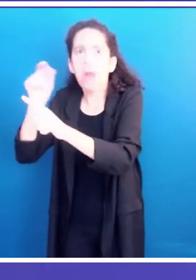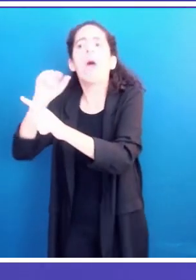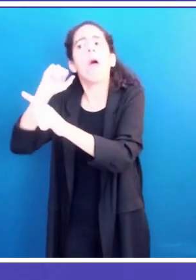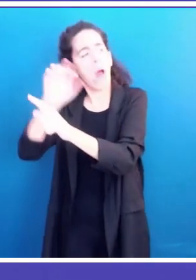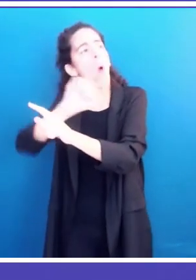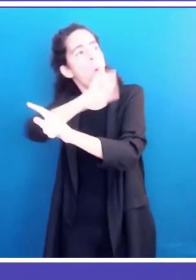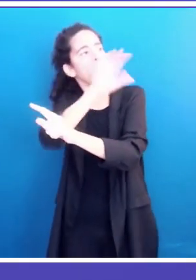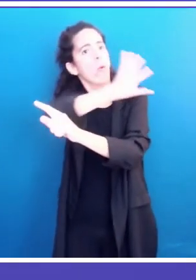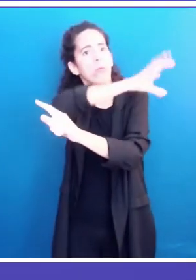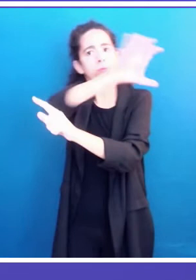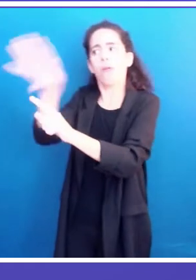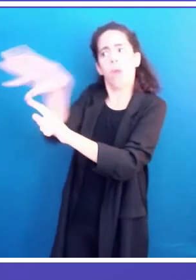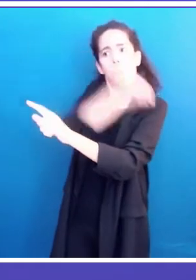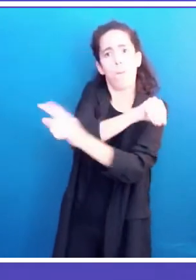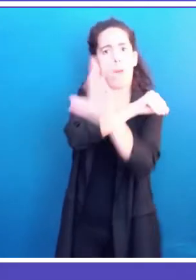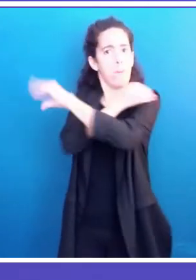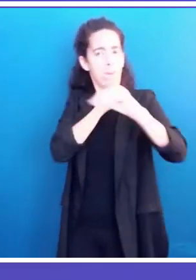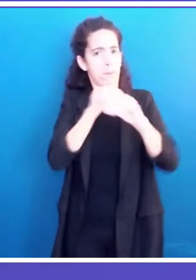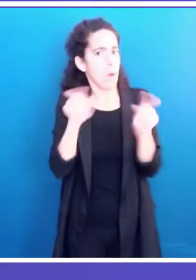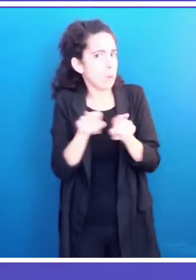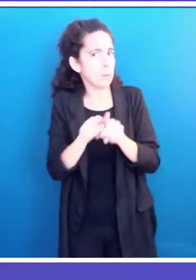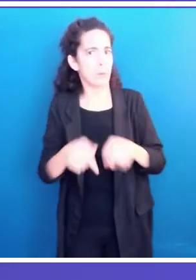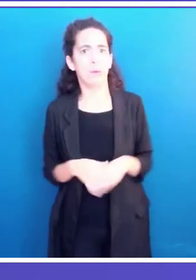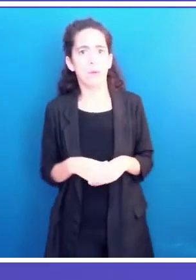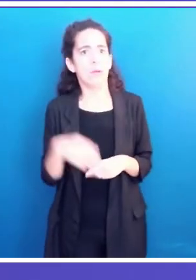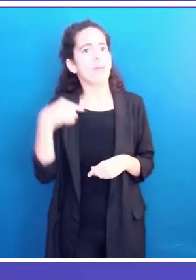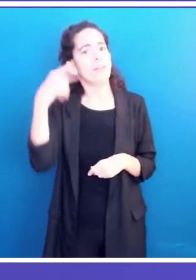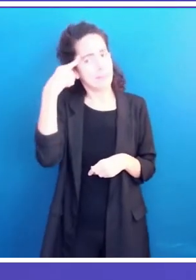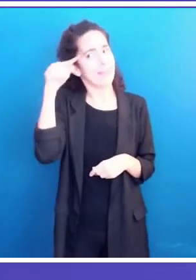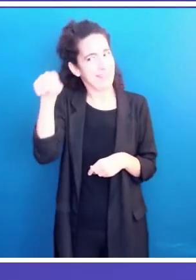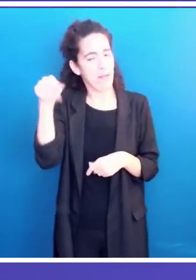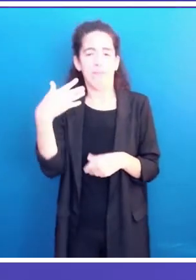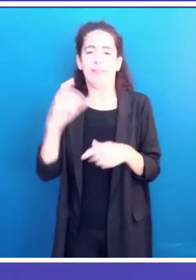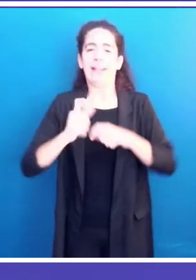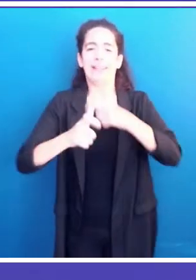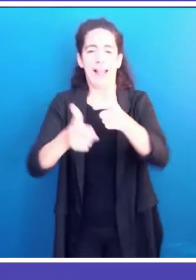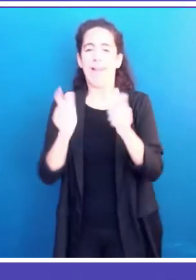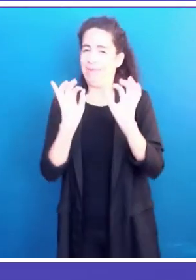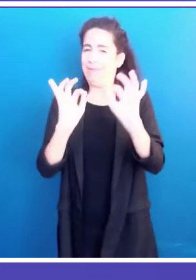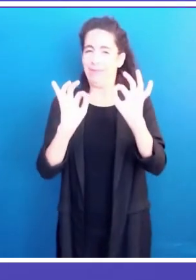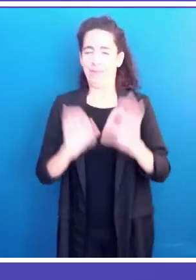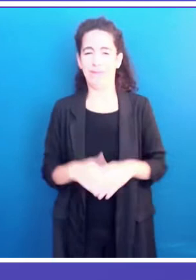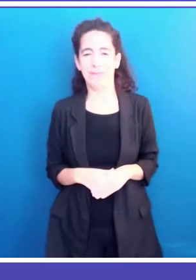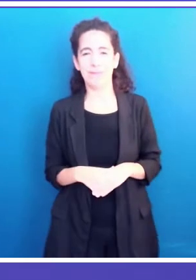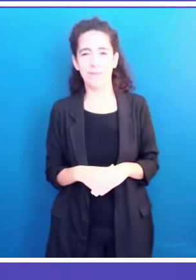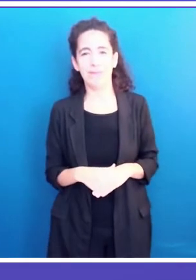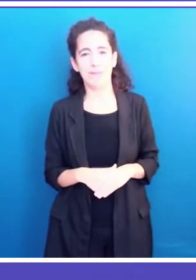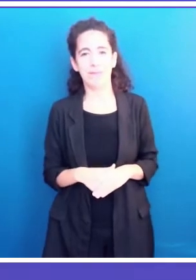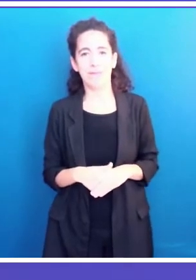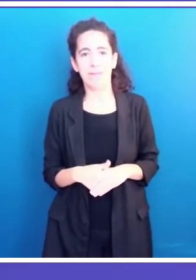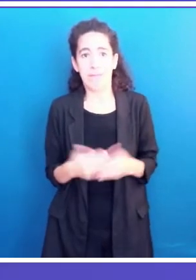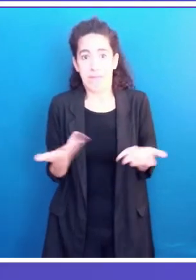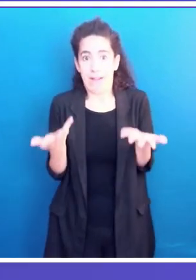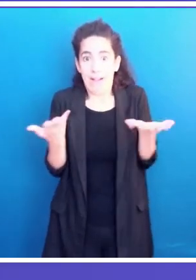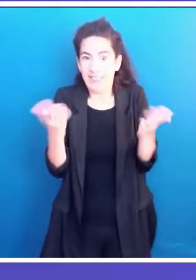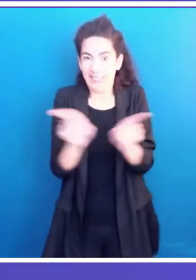أن نقوم باعتماد نفس الخبرات والتجارب، ولها تأثير عالمي من الناحية